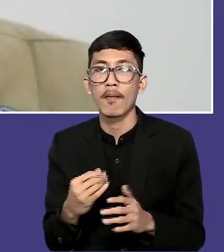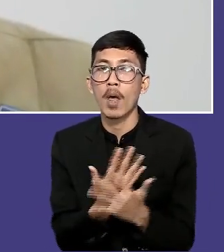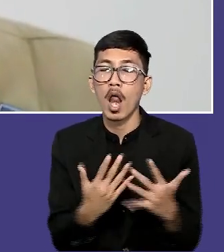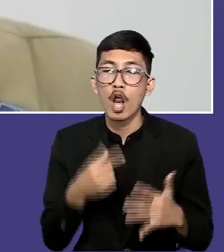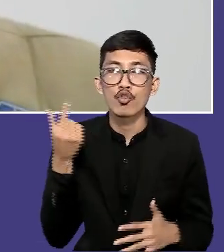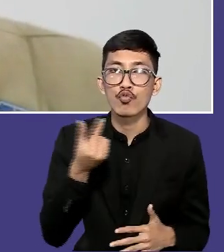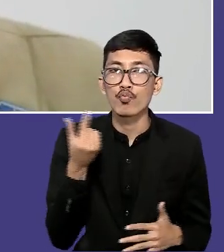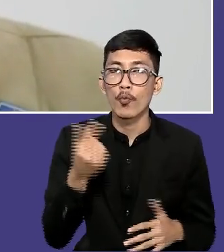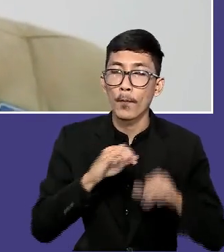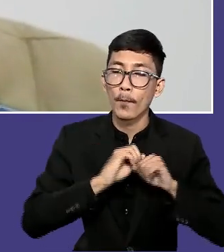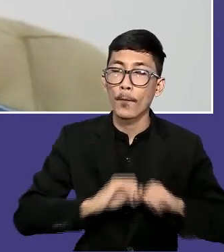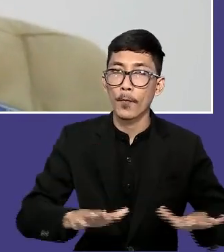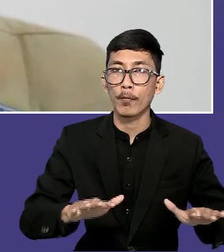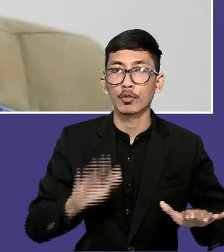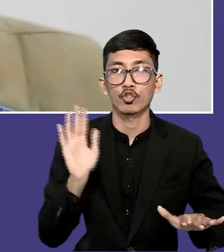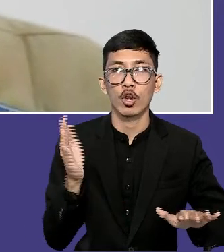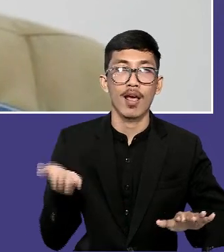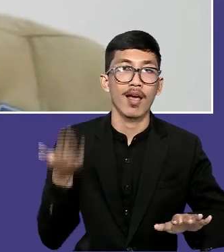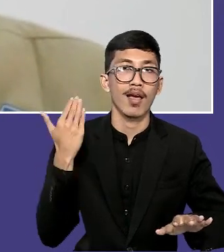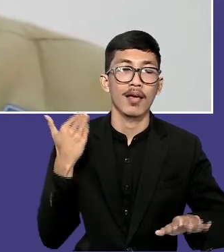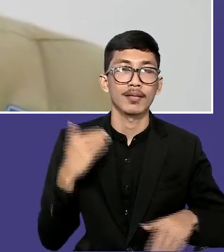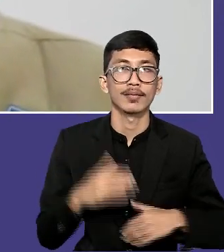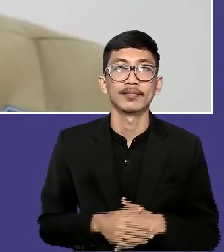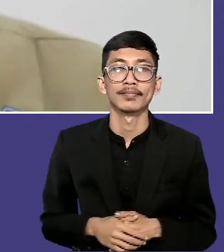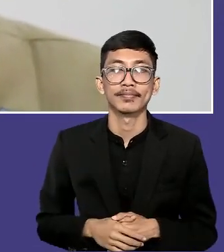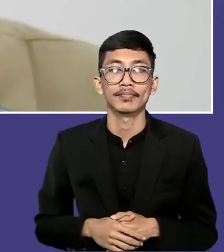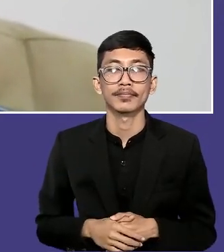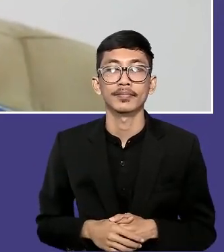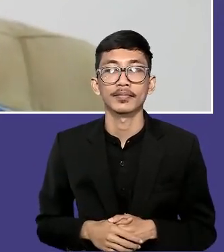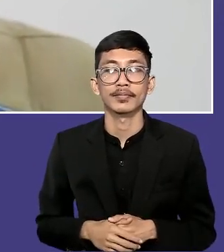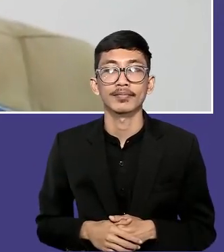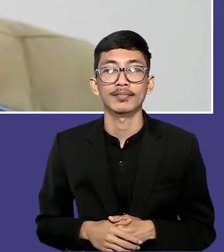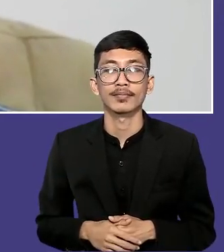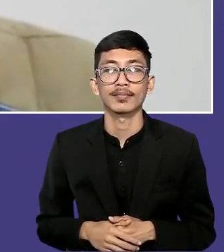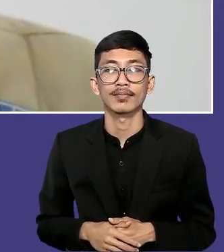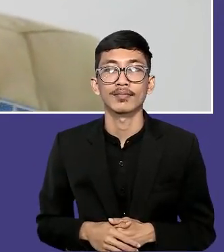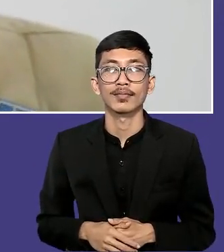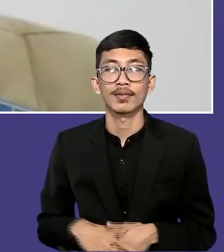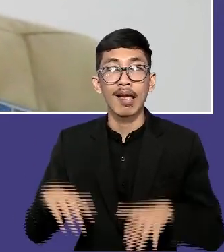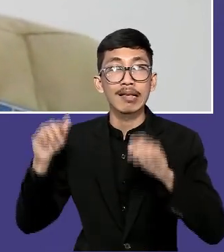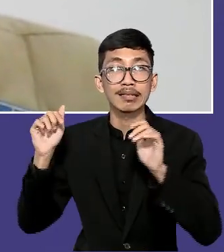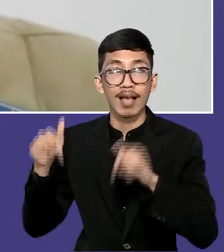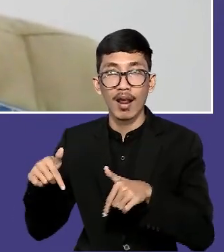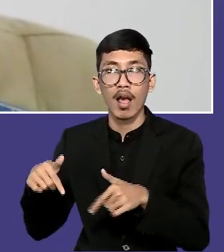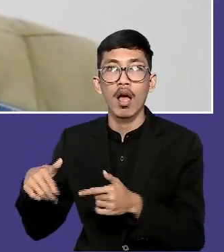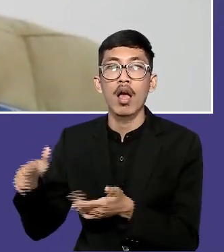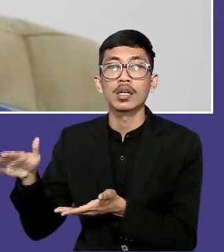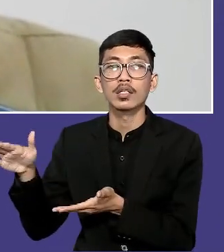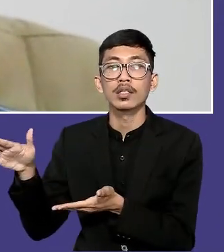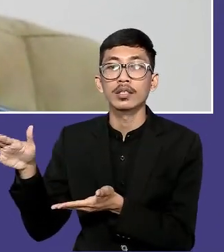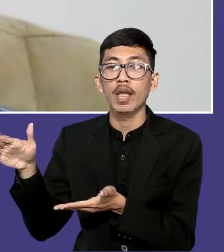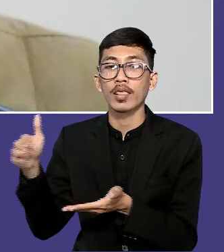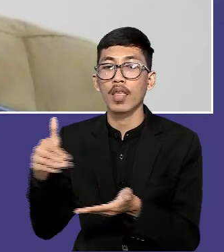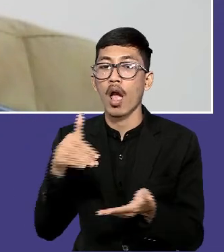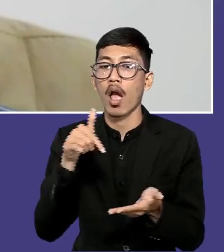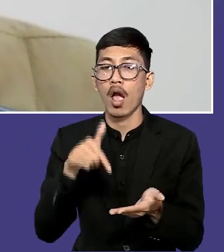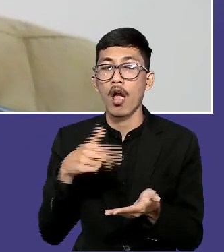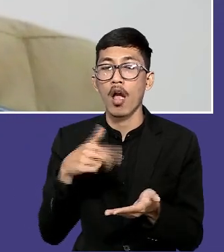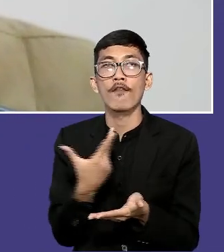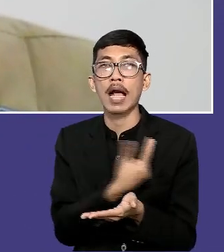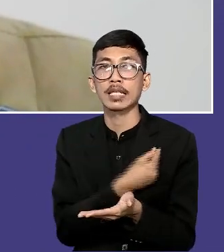umum Oh ya jadi saat ini belum ada data yang konklusif untuk mengatakan terjadi penurunan efikasi vaksin